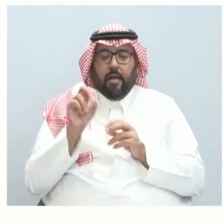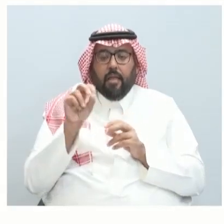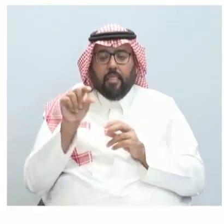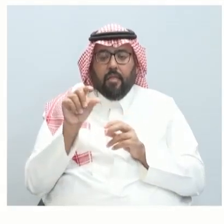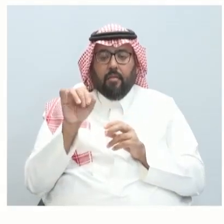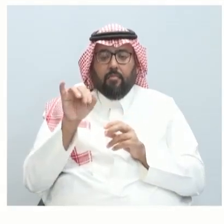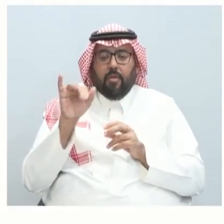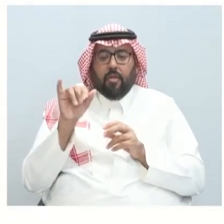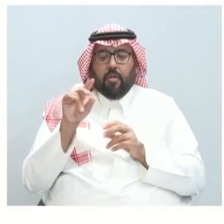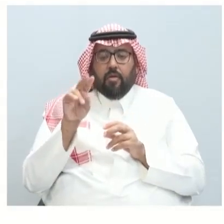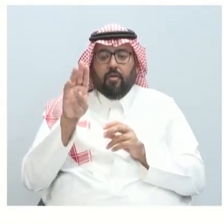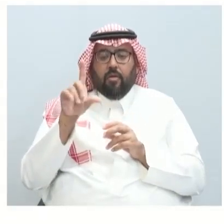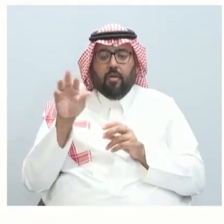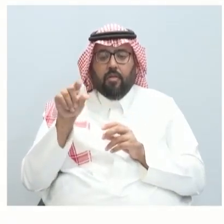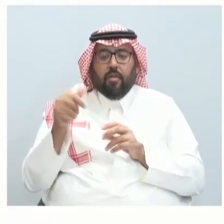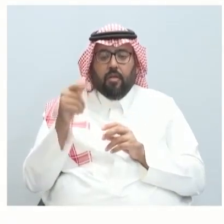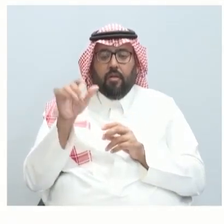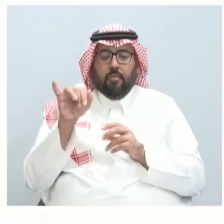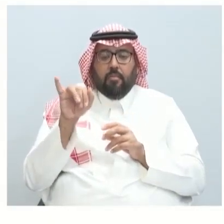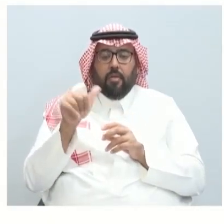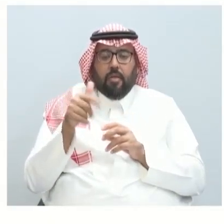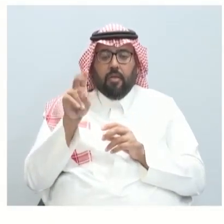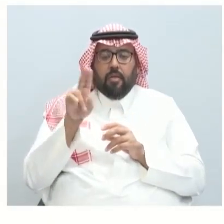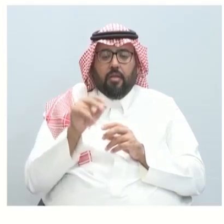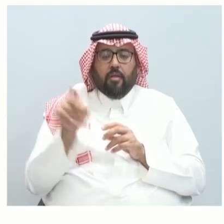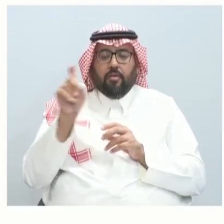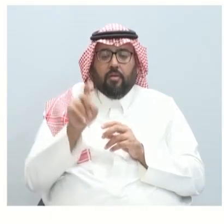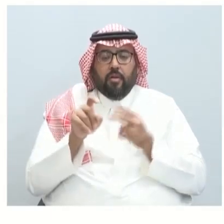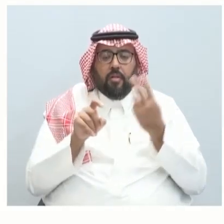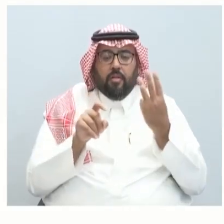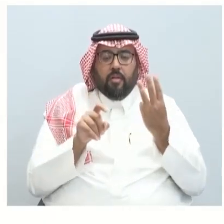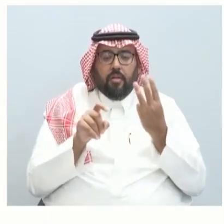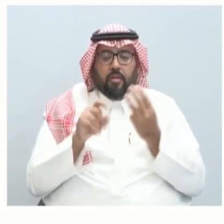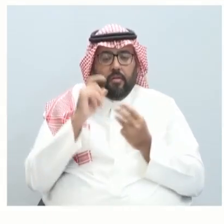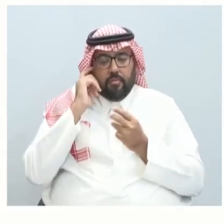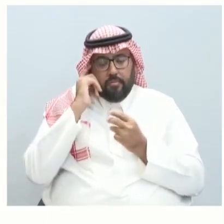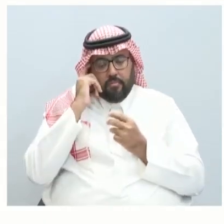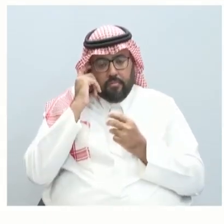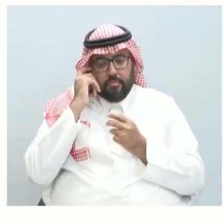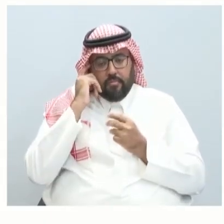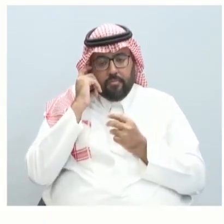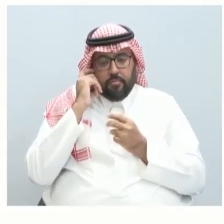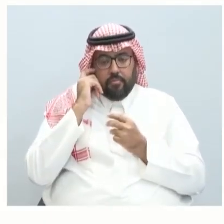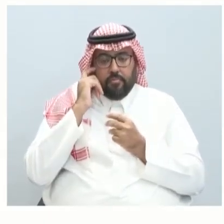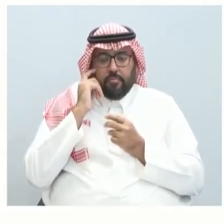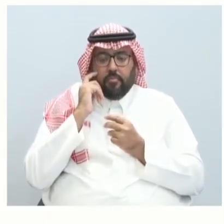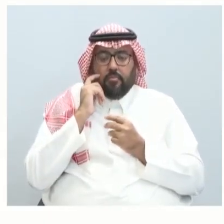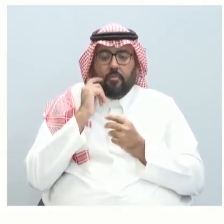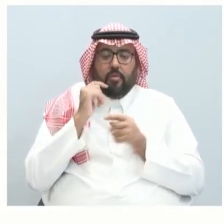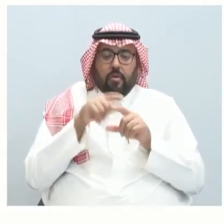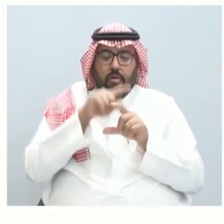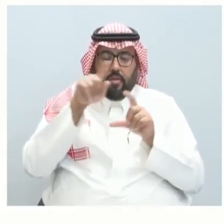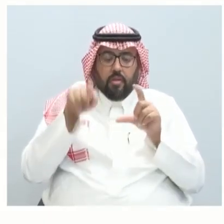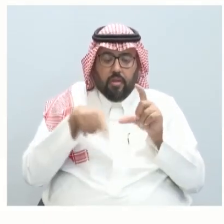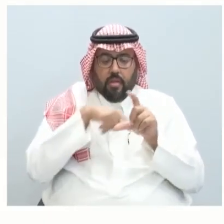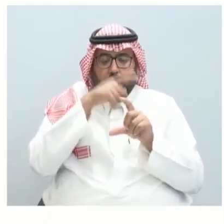محيط كل دائره مما ياتي السؤال الثالث لدينا هنا او المثال الثالث قطر